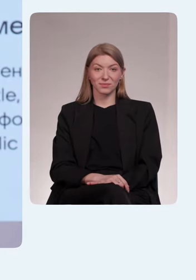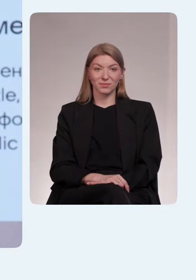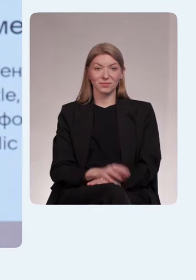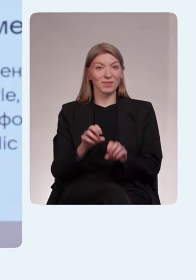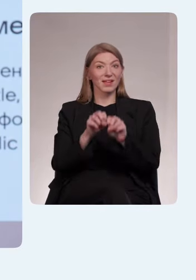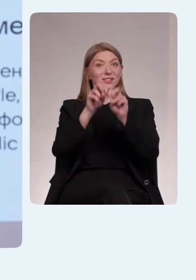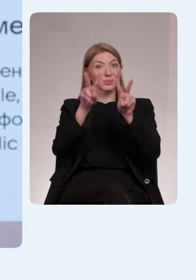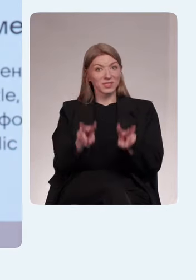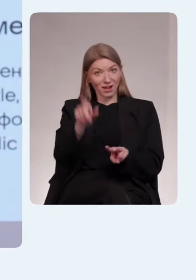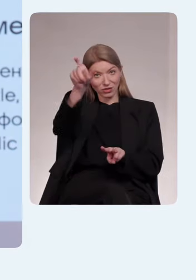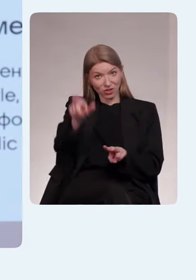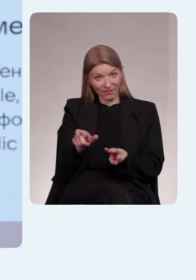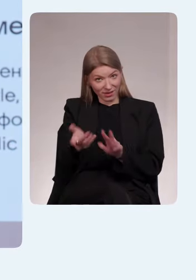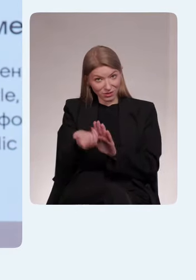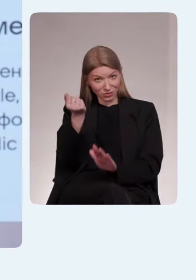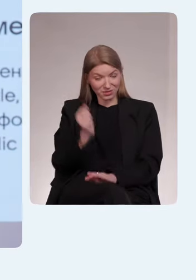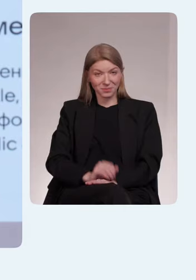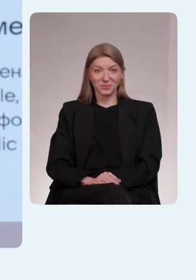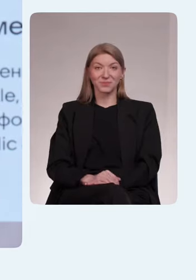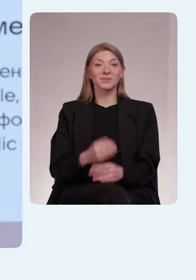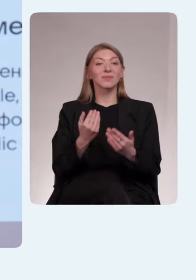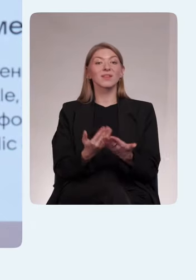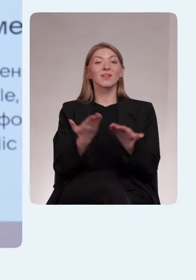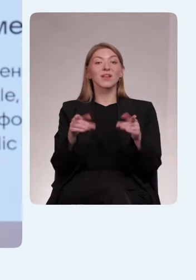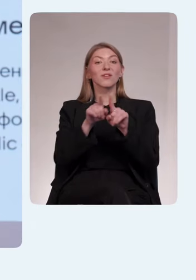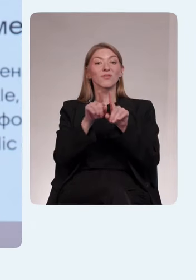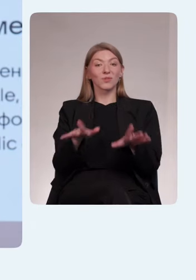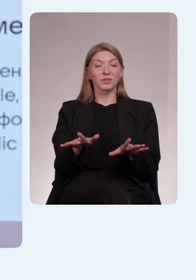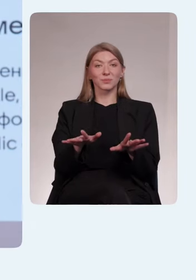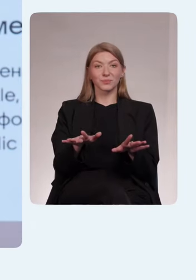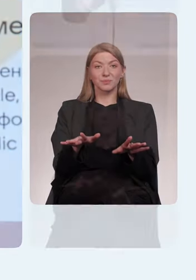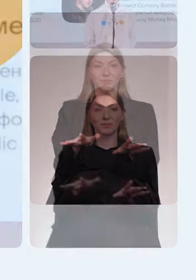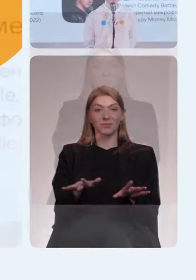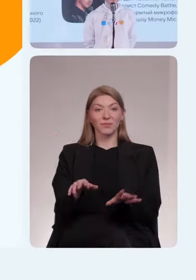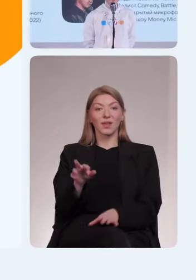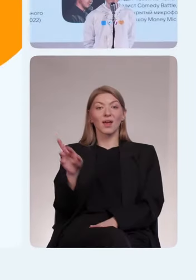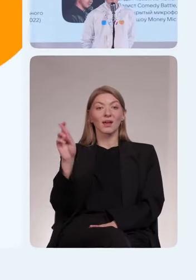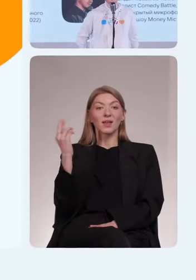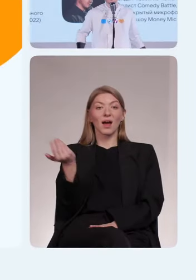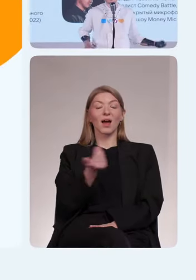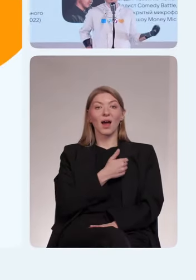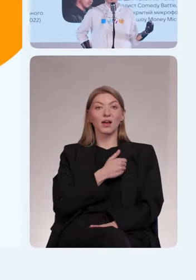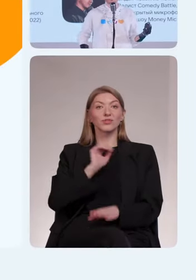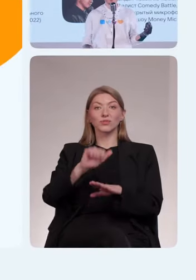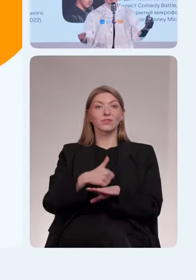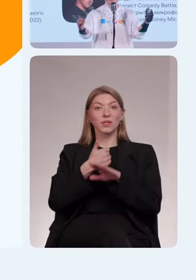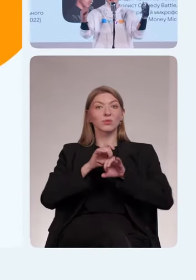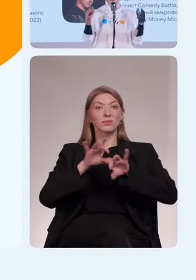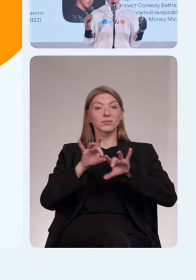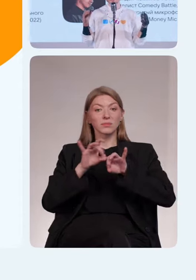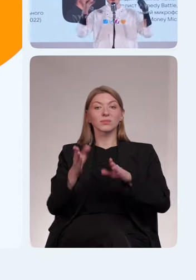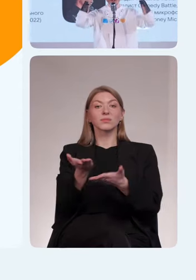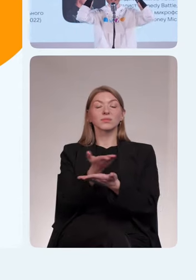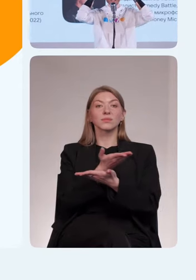Специально обученный человек. Нам помог. Итак, я хочу вас сразу попросить сесть, может быть, немного